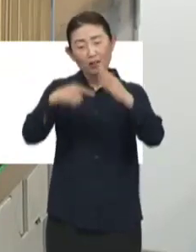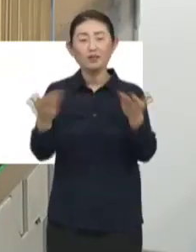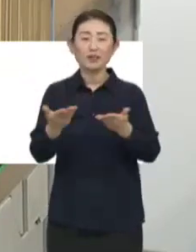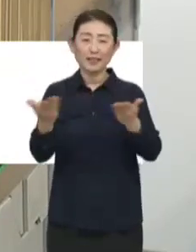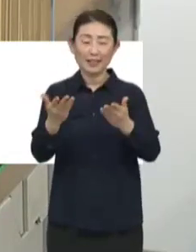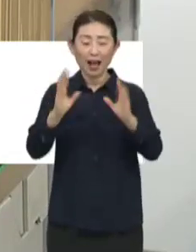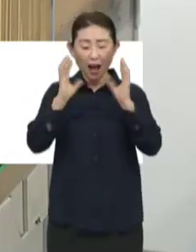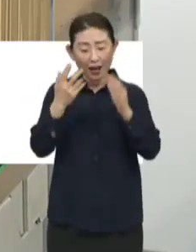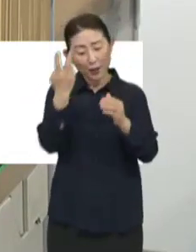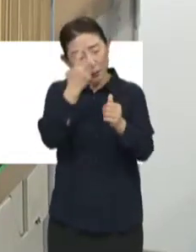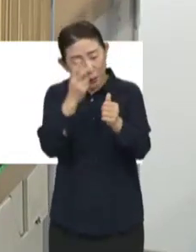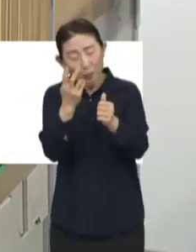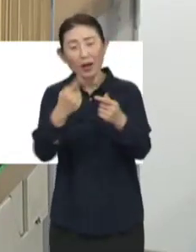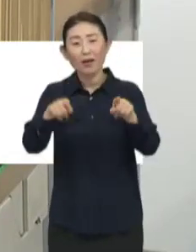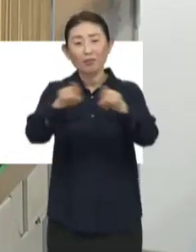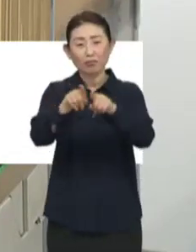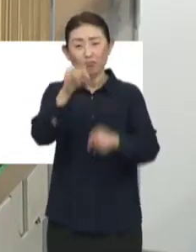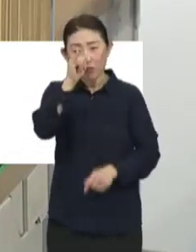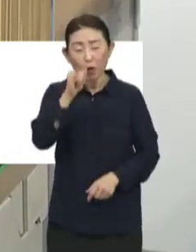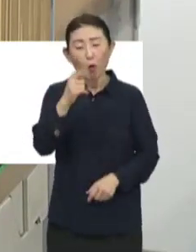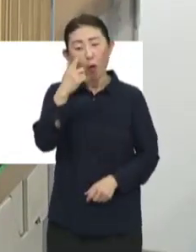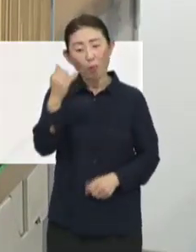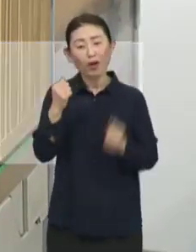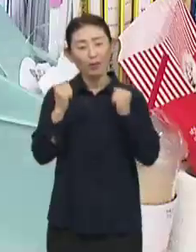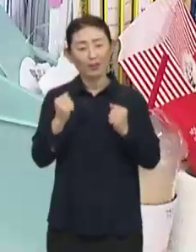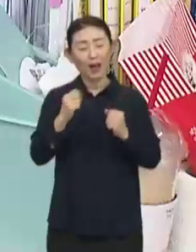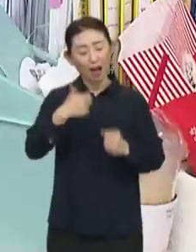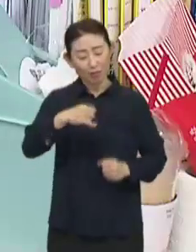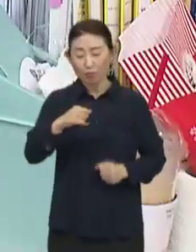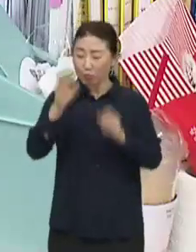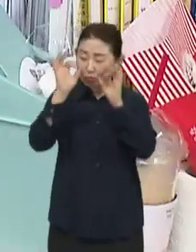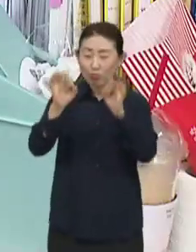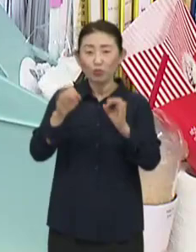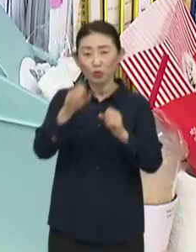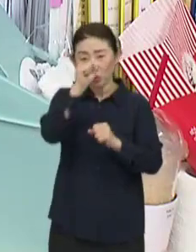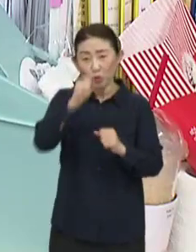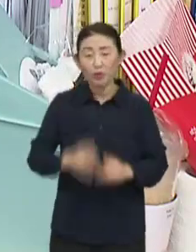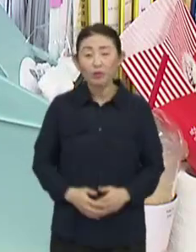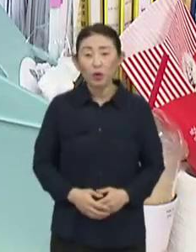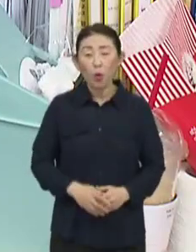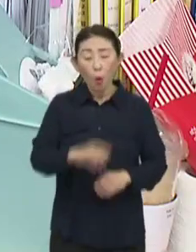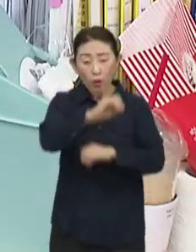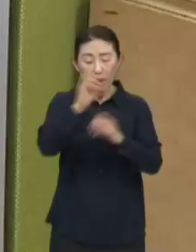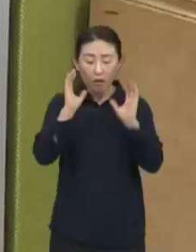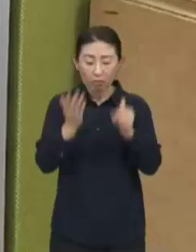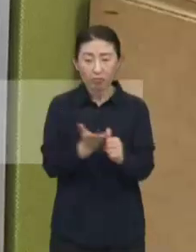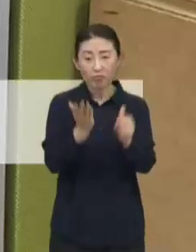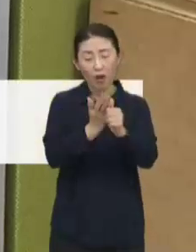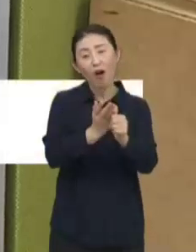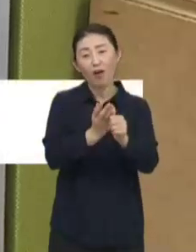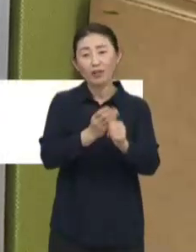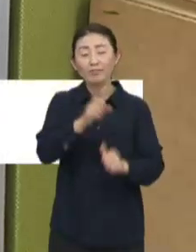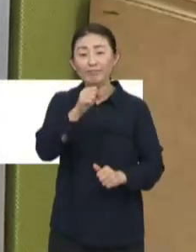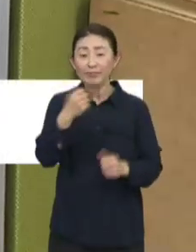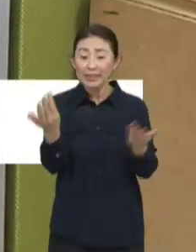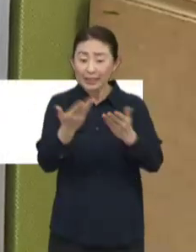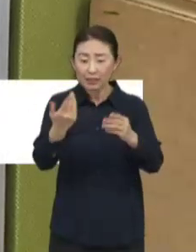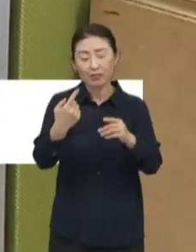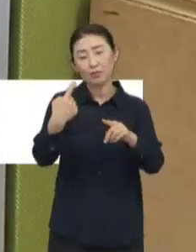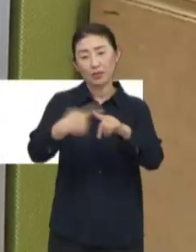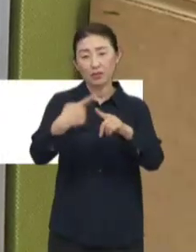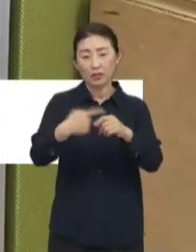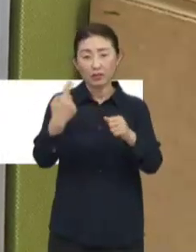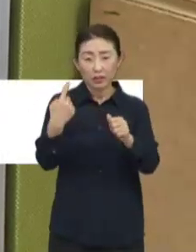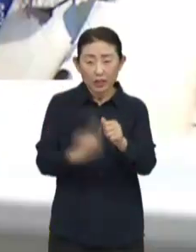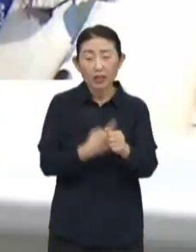집에 엄마가 있는 거니까 그런 거는 더 좋을 것 같아요. 또 육아를 성과로 인정해 육아휴직자에게 A등급 이상의